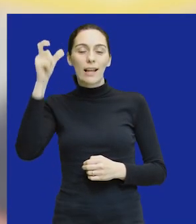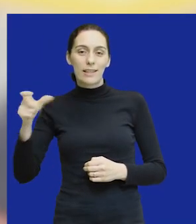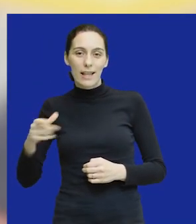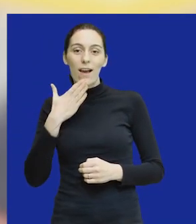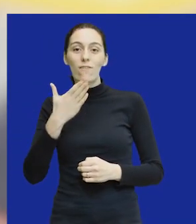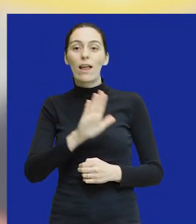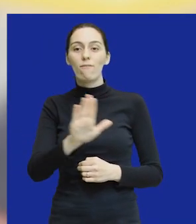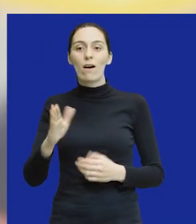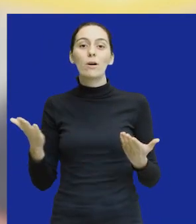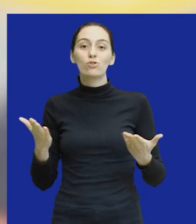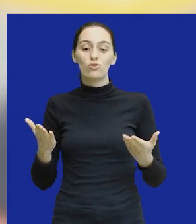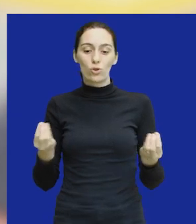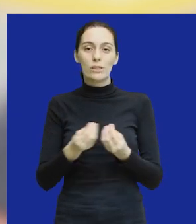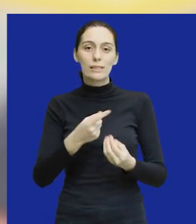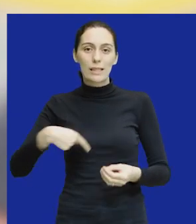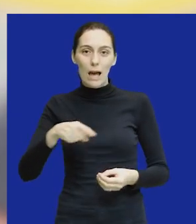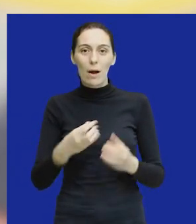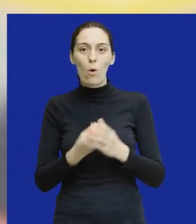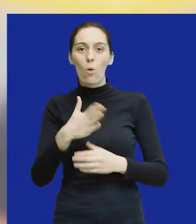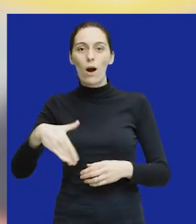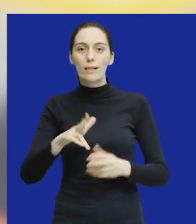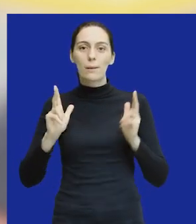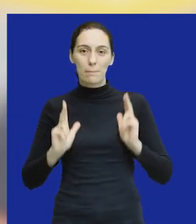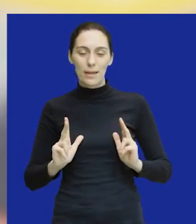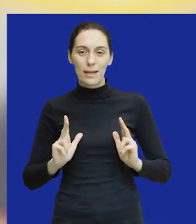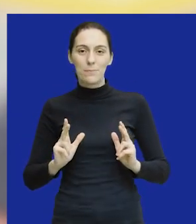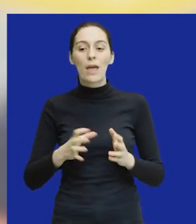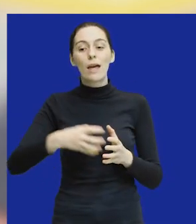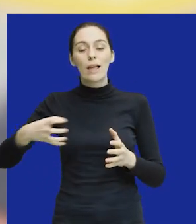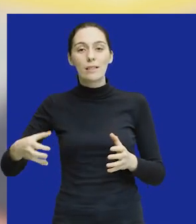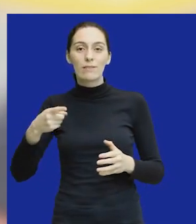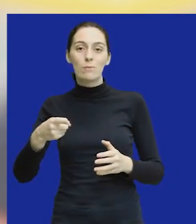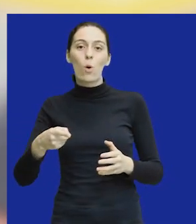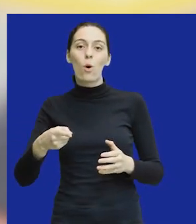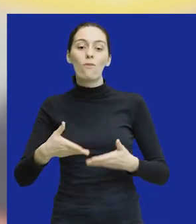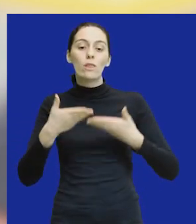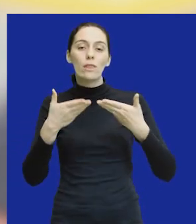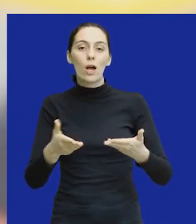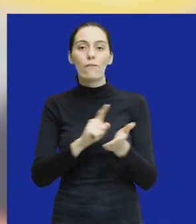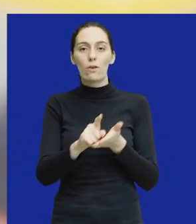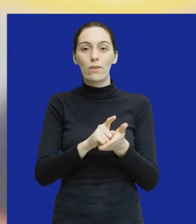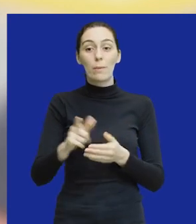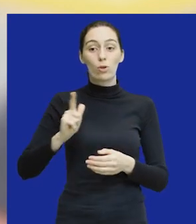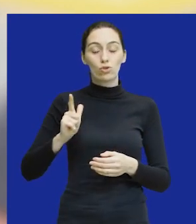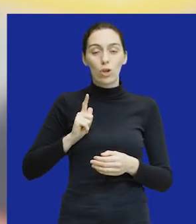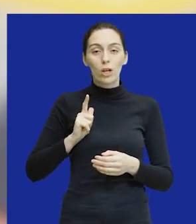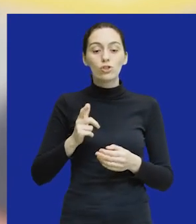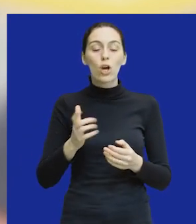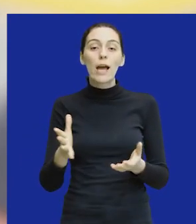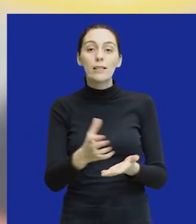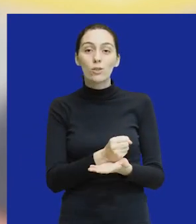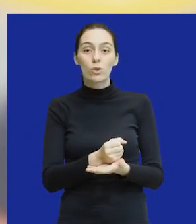Dragi gledatelji, hvala i vama što ste bili sa nama u Oazi mira. Nastojimo ovo darovano vrijeme